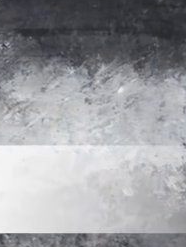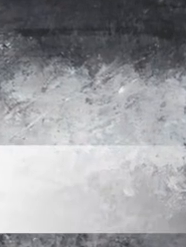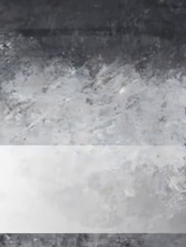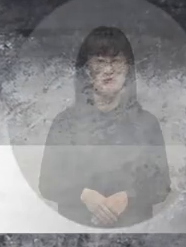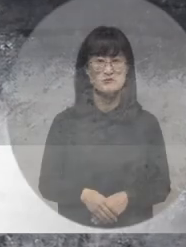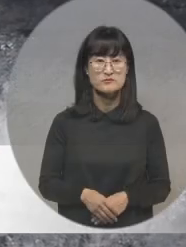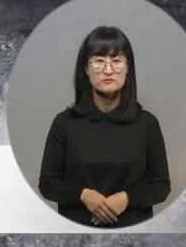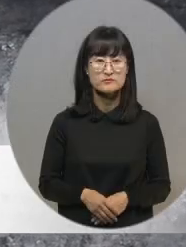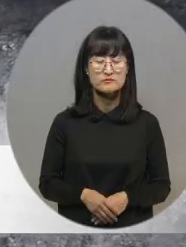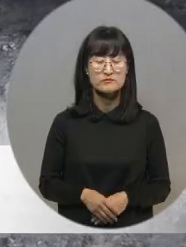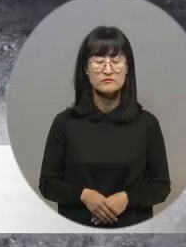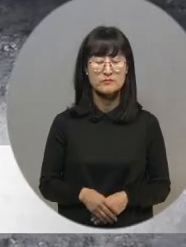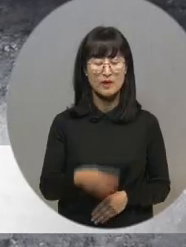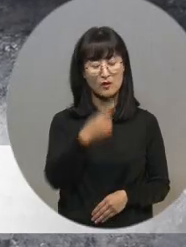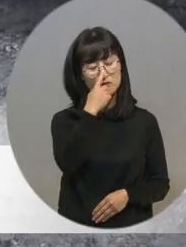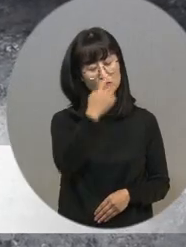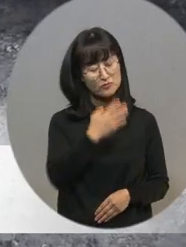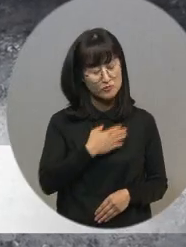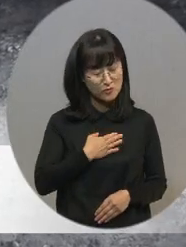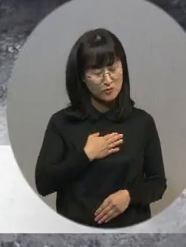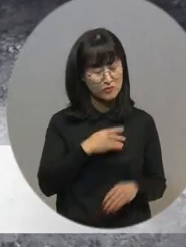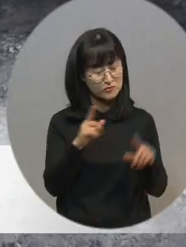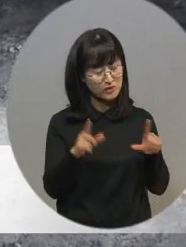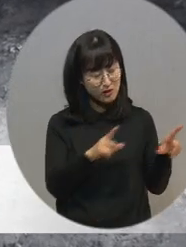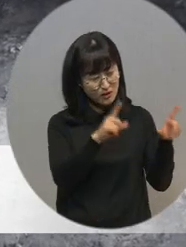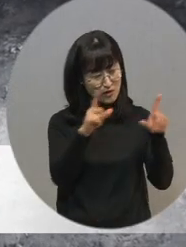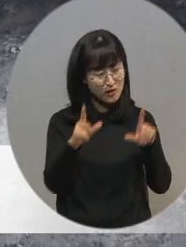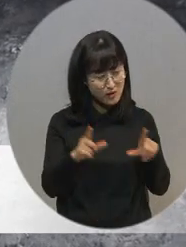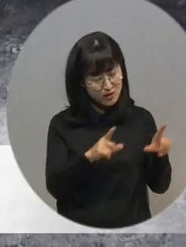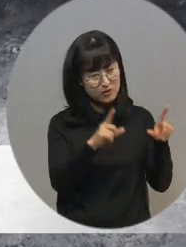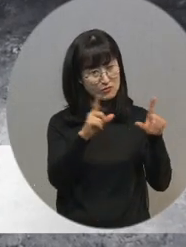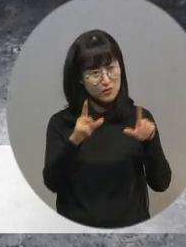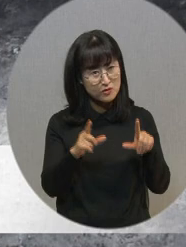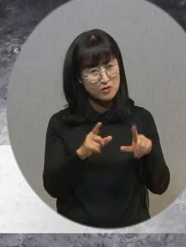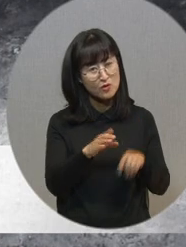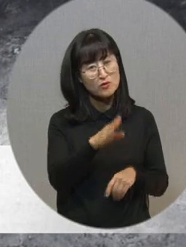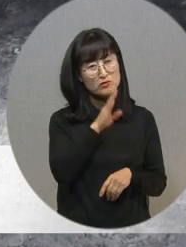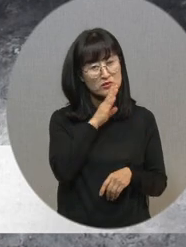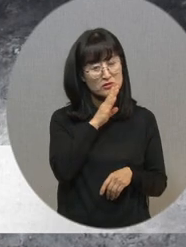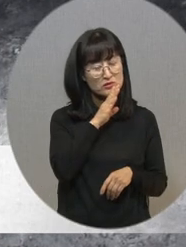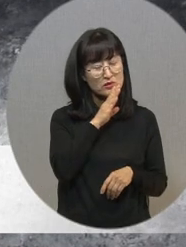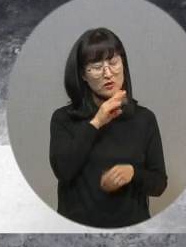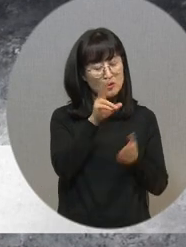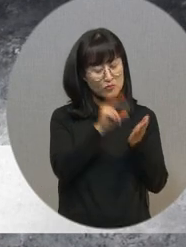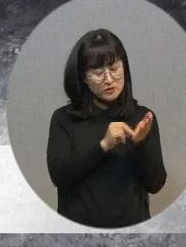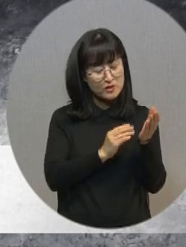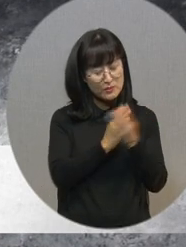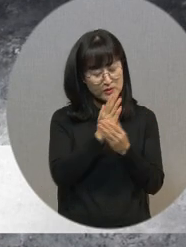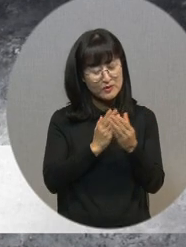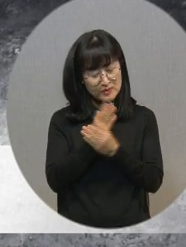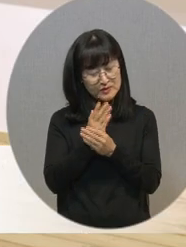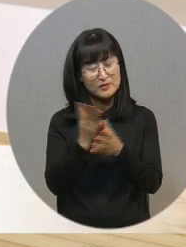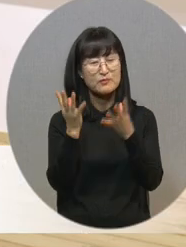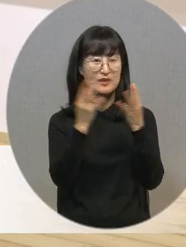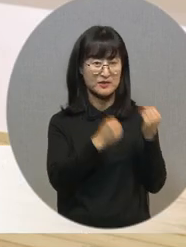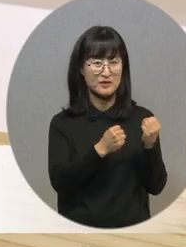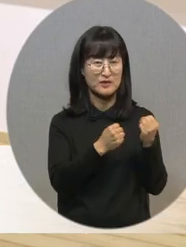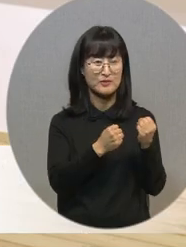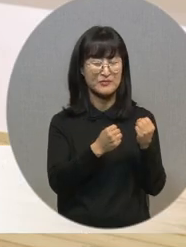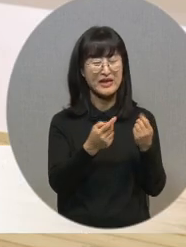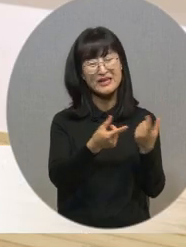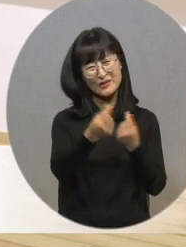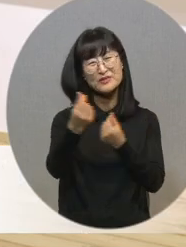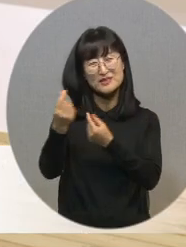제가 인생을 살면서 참 풍파가 참 많았었는데 누구나 그렇겠지만